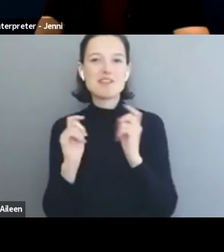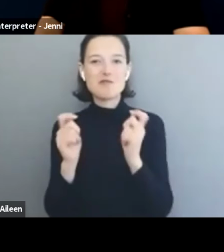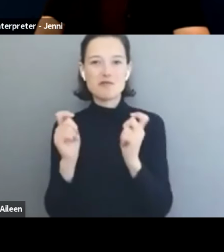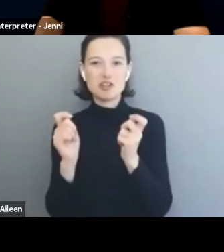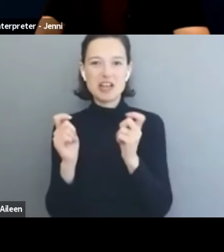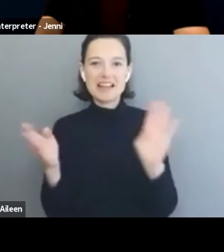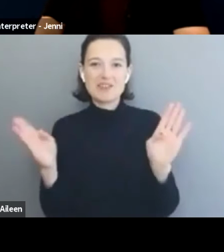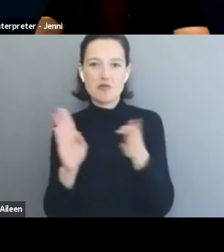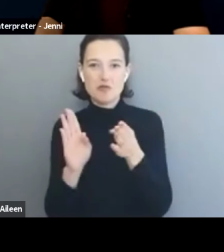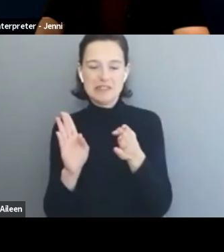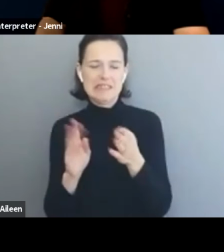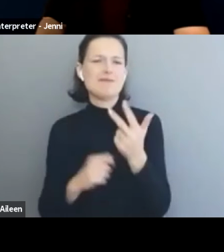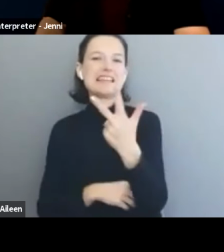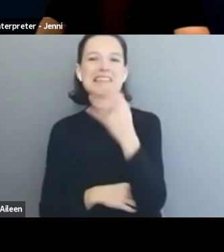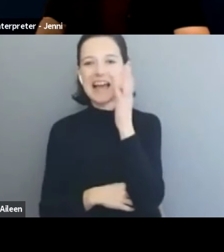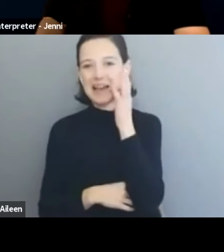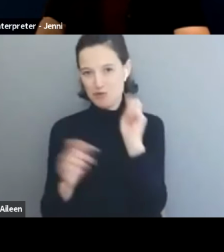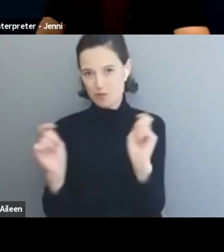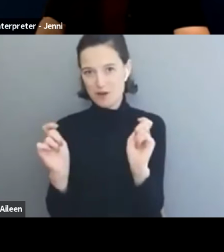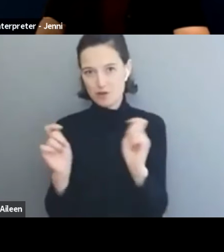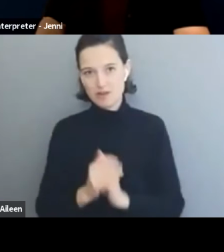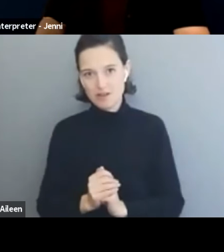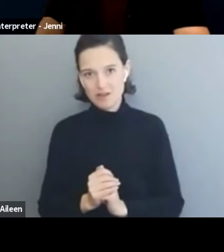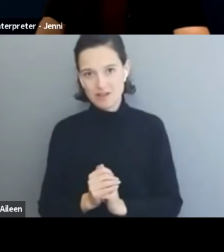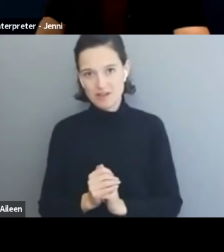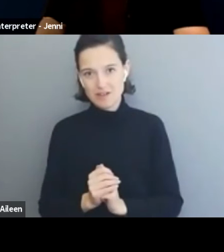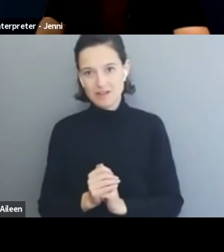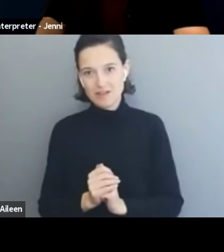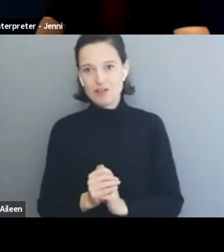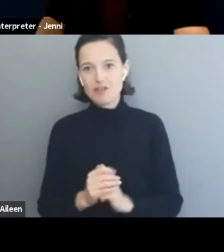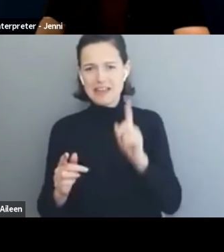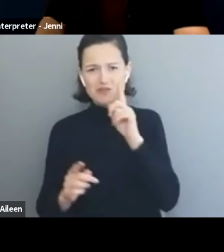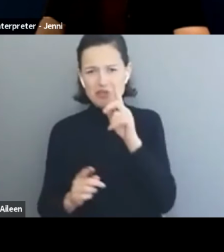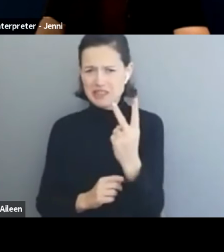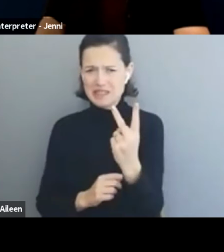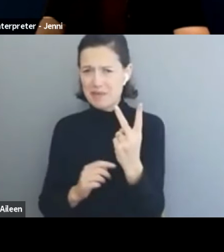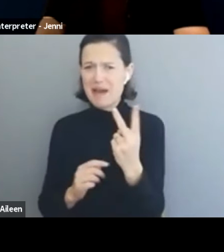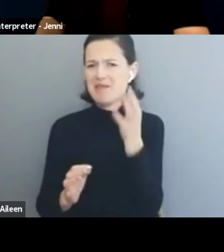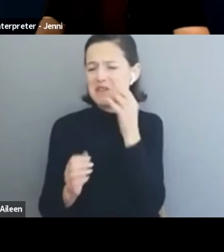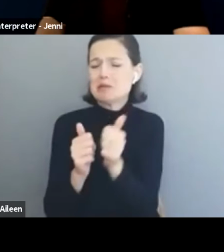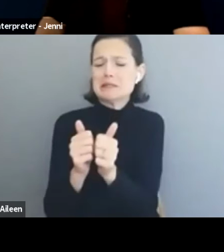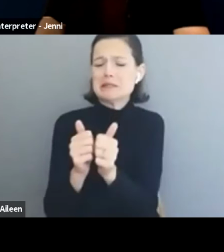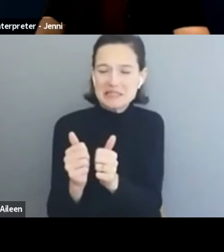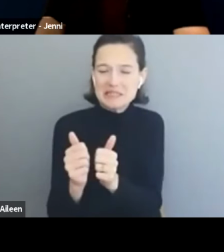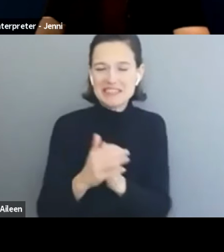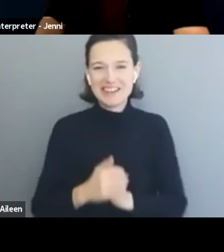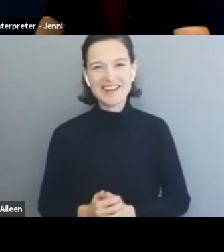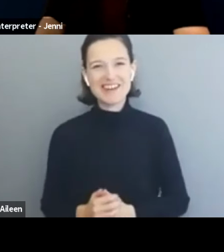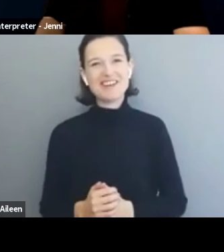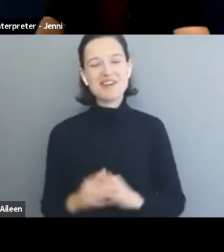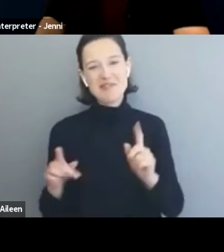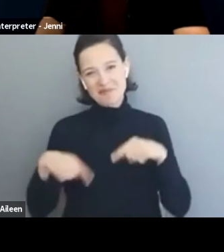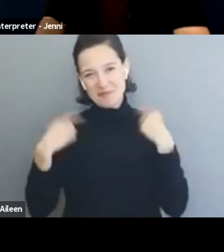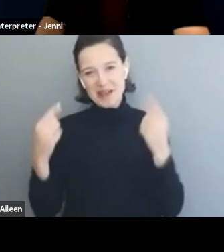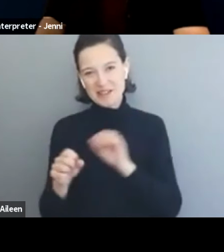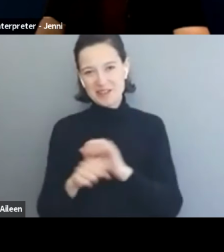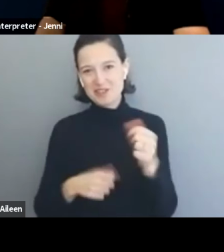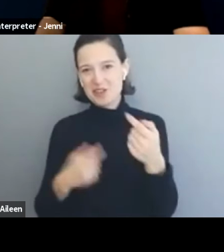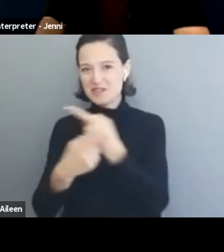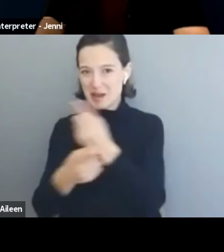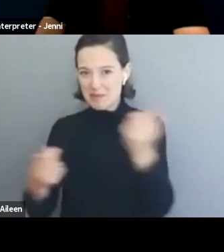3 Minuten reduzieren. Oh. Dann sind wir nochmal 2 Minuten hinter der Zeit. Und dann würde ich aber trotzdem alle einladen. Wir haben nämlich